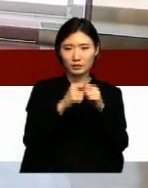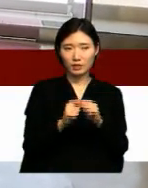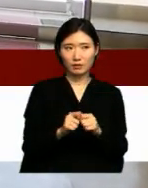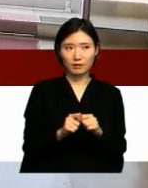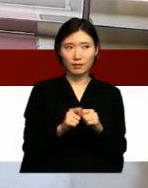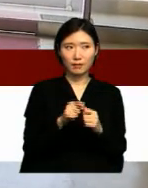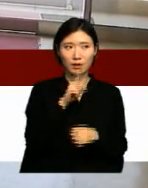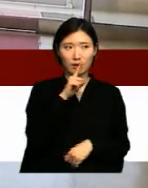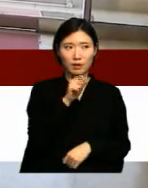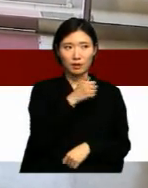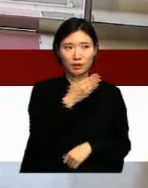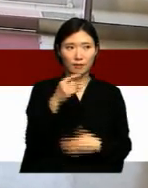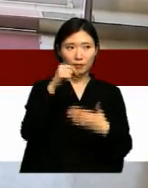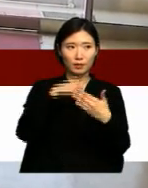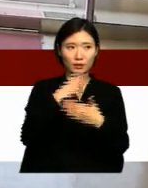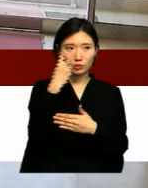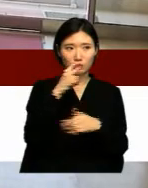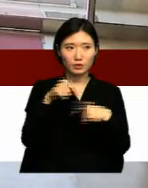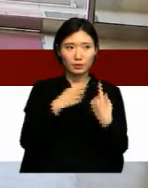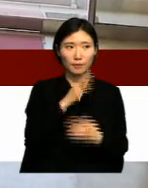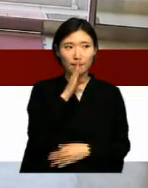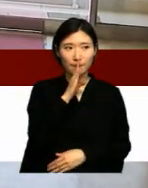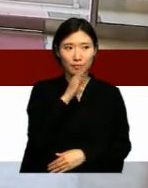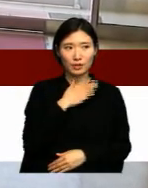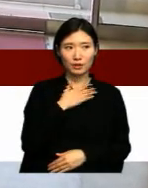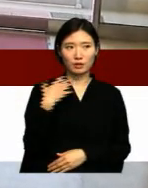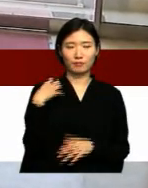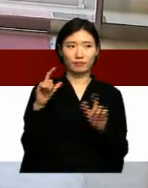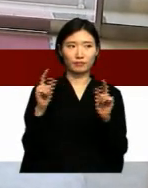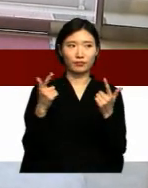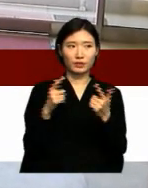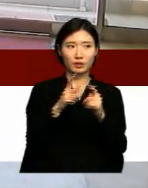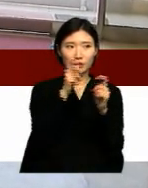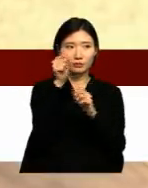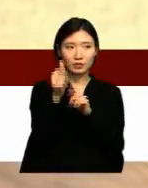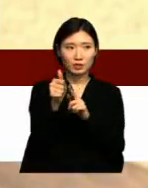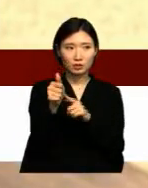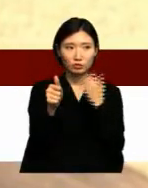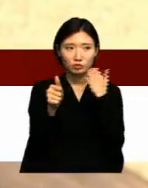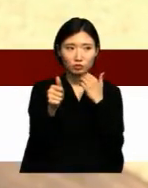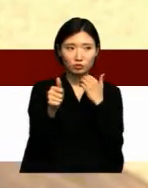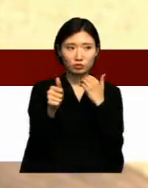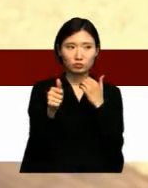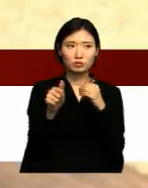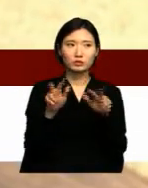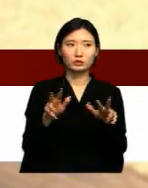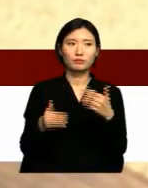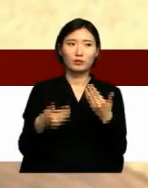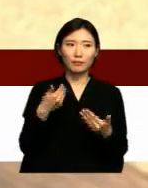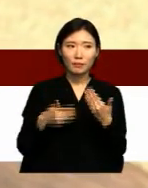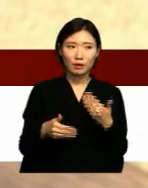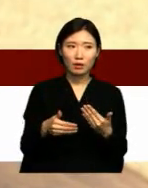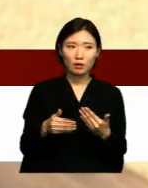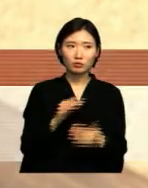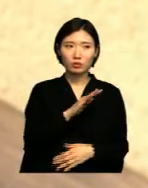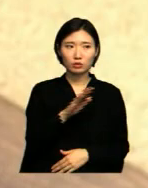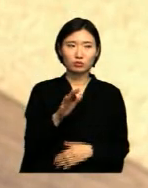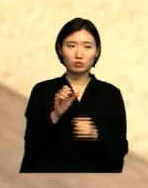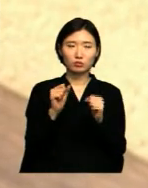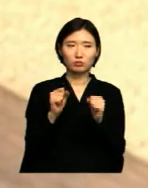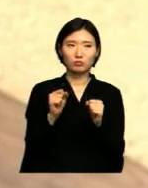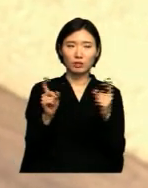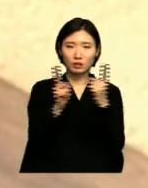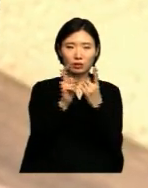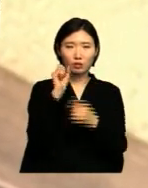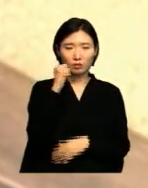조사에 들어간 건 맞아요? 저희도 담당자 많아서. 여기 팀장님은 어디 계세요? 팀장님도 바쁘세요. 그건 바쁜 건 알겠는데요. 여기